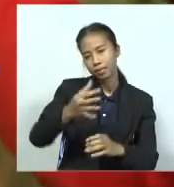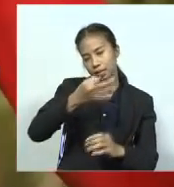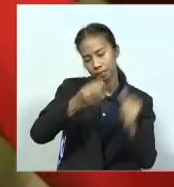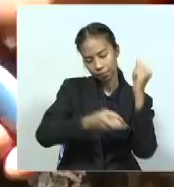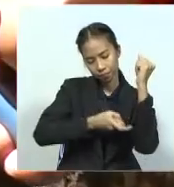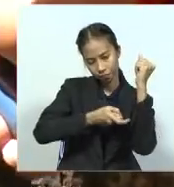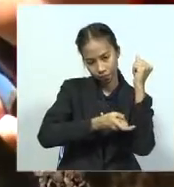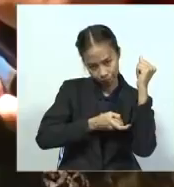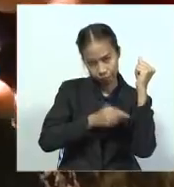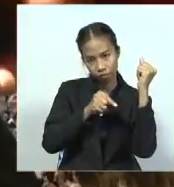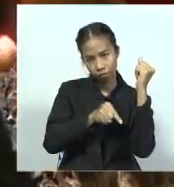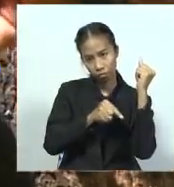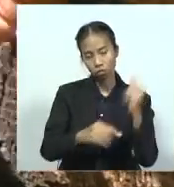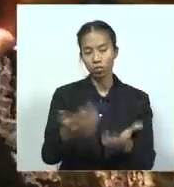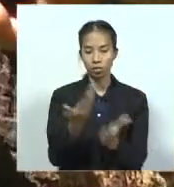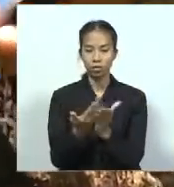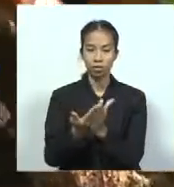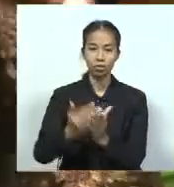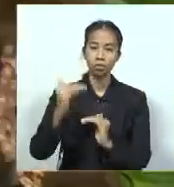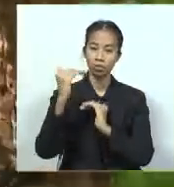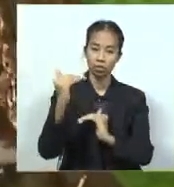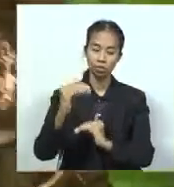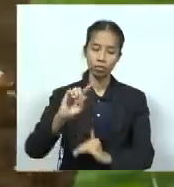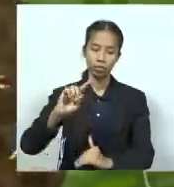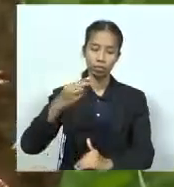างและคนกรีดยางภายใต้วงเงิน